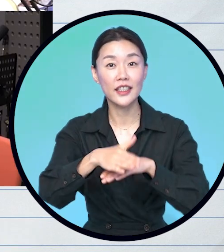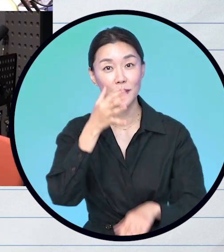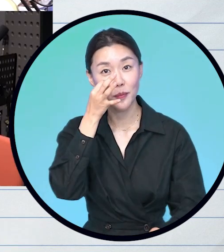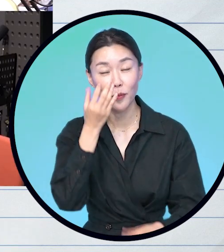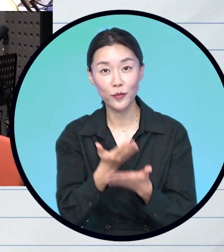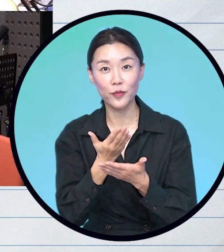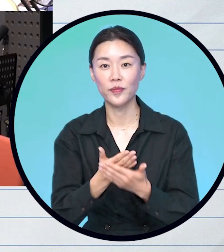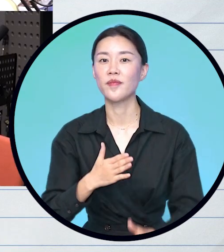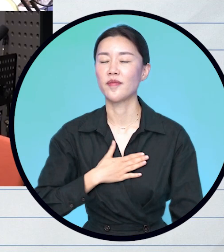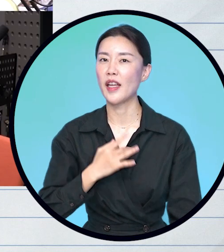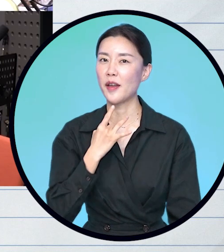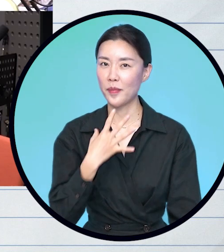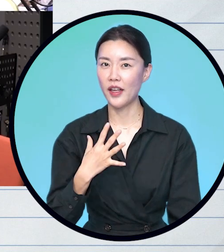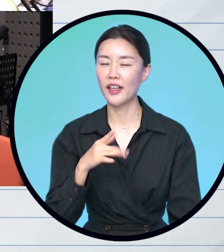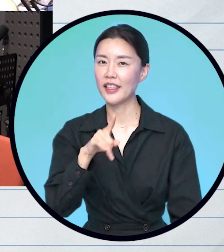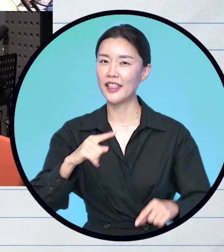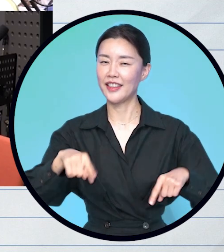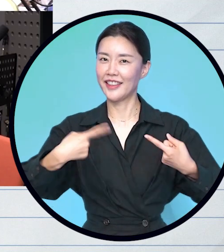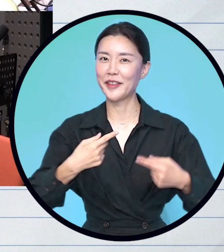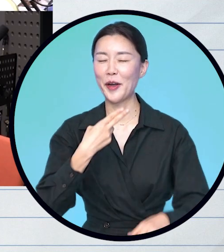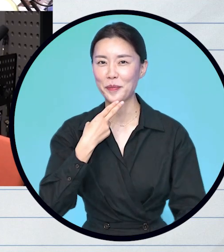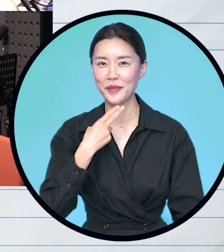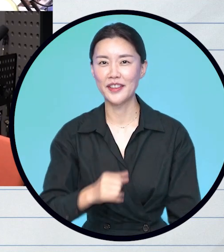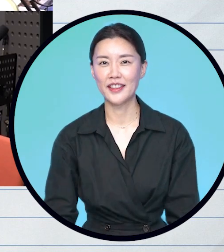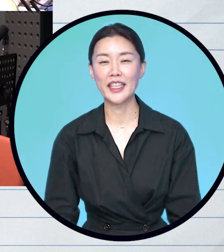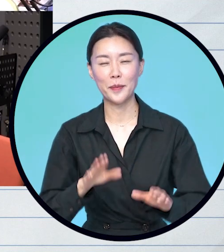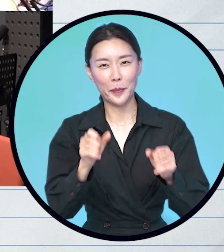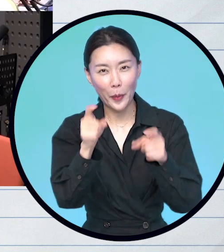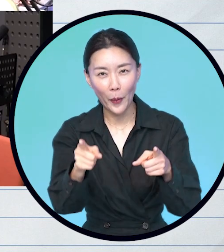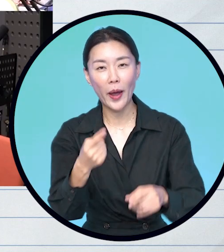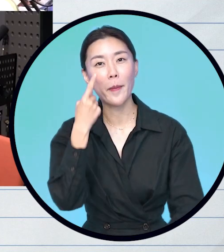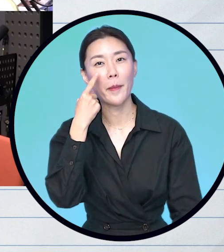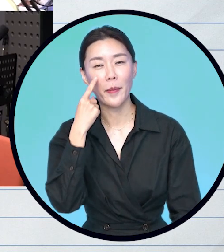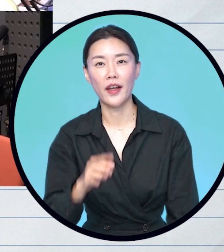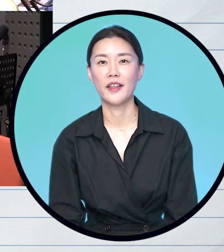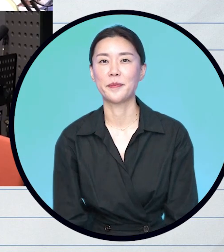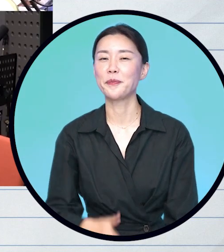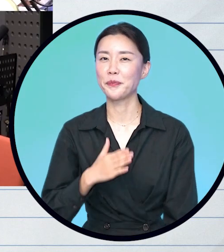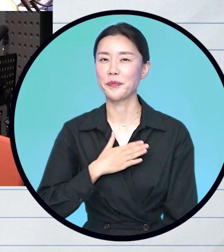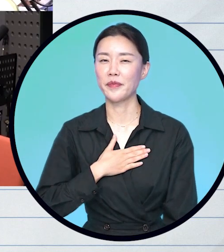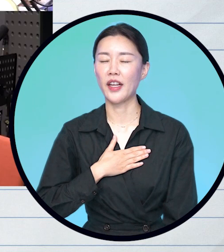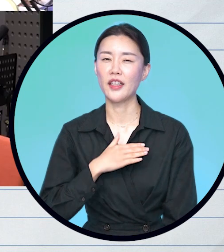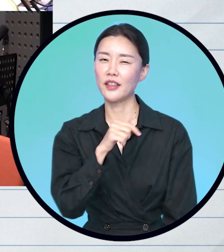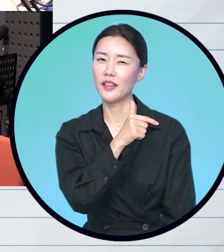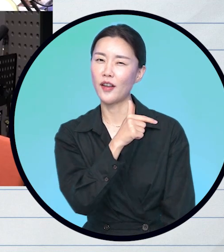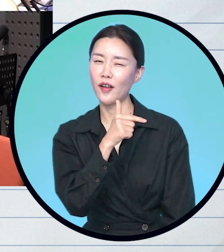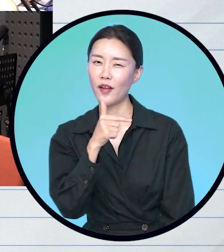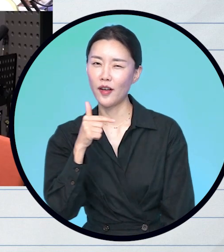유일하게 이 오디션에 참가하지 않은 멤버예요. 이번에 한번 시도. 쉽지 않아. I'm so